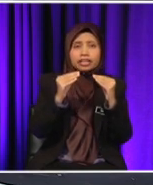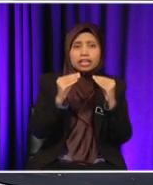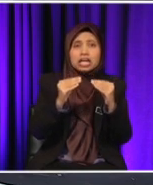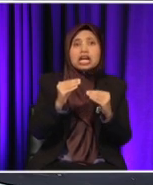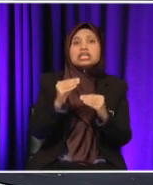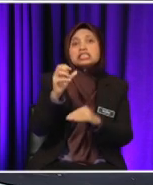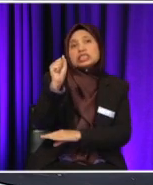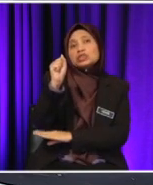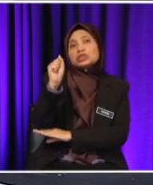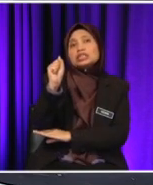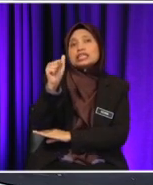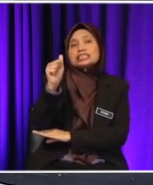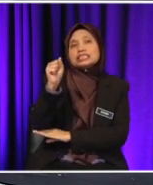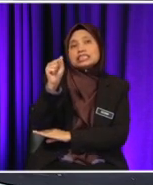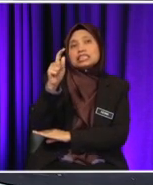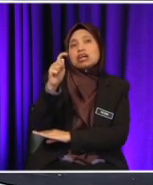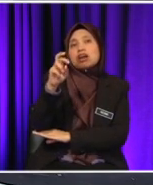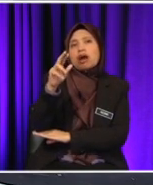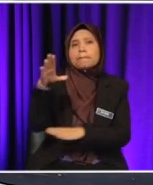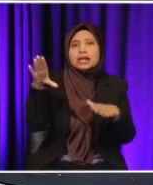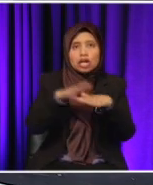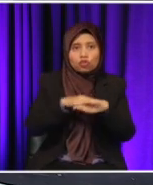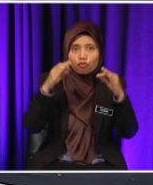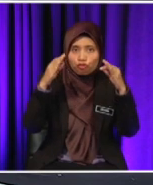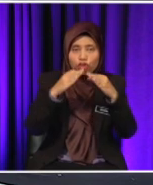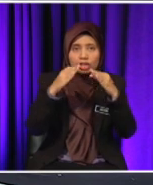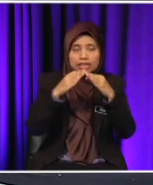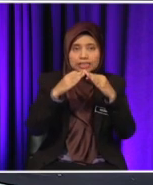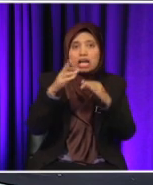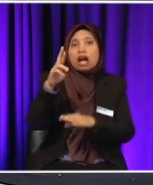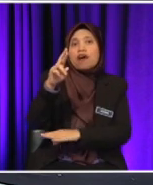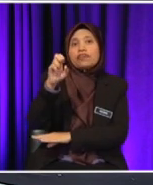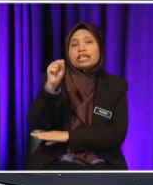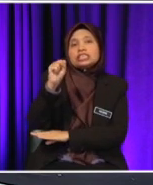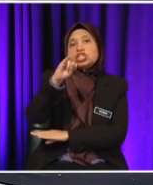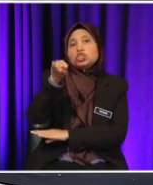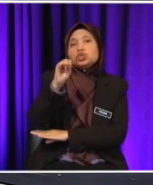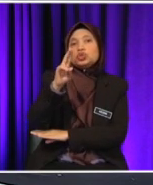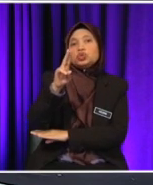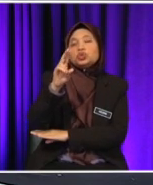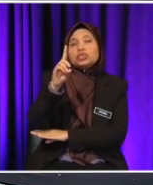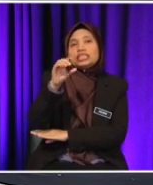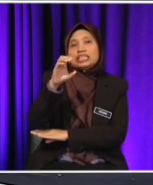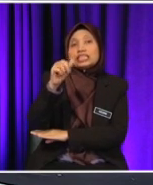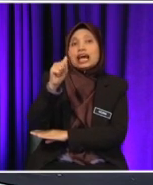kesusastraan Melayu komunikatif yang memberi fokus terhadap cerpen rest a judikata ini yaitu